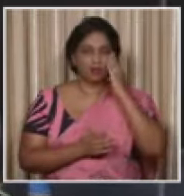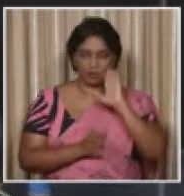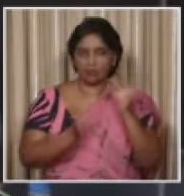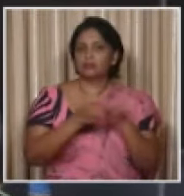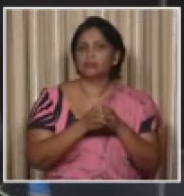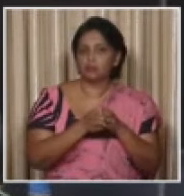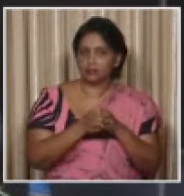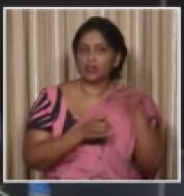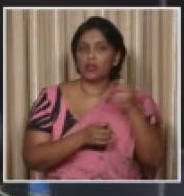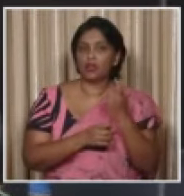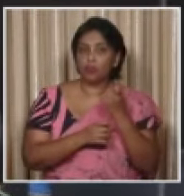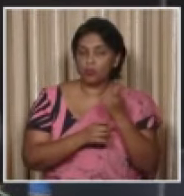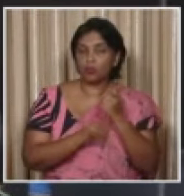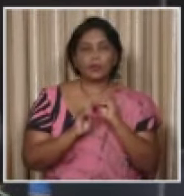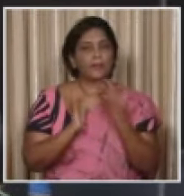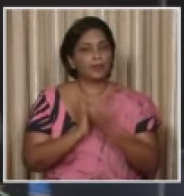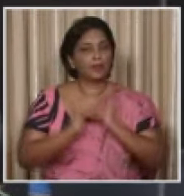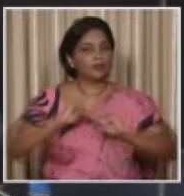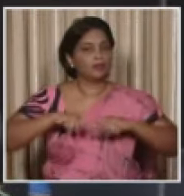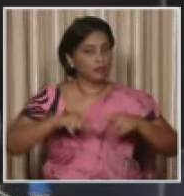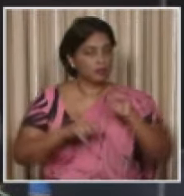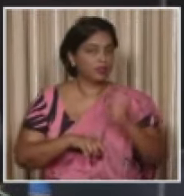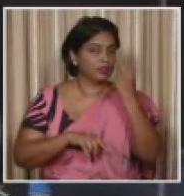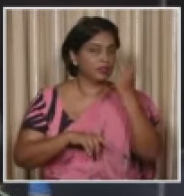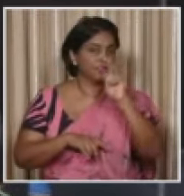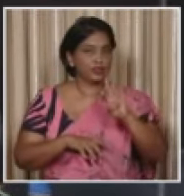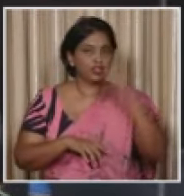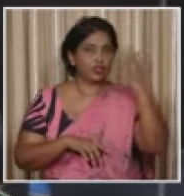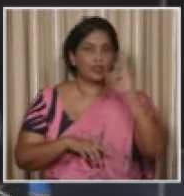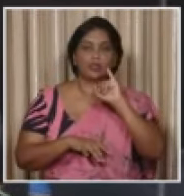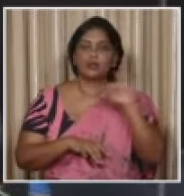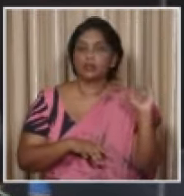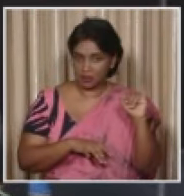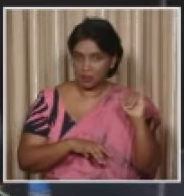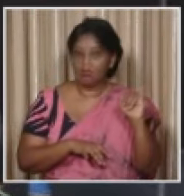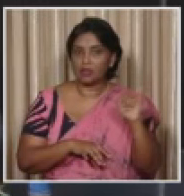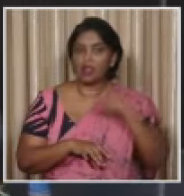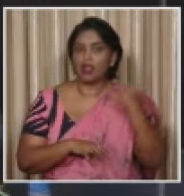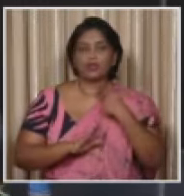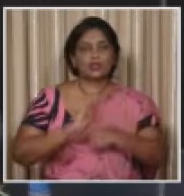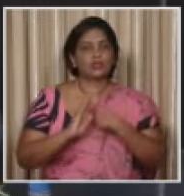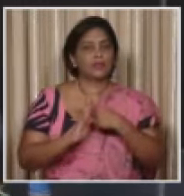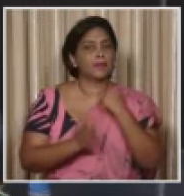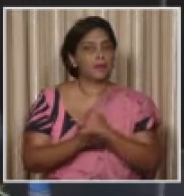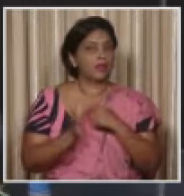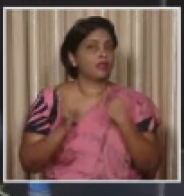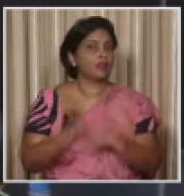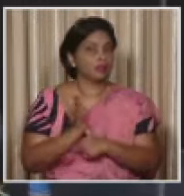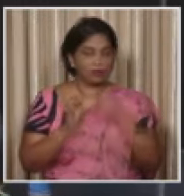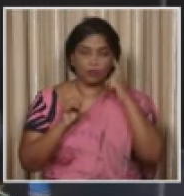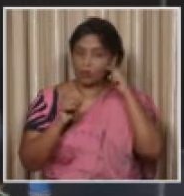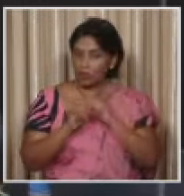ස්වාධීනත්වය මුදල් ප්‍රතිපත්ති ක්‍රියාත්මක කිරීමේදී 2023 අංක 16 නව ශ්‍රී ලංකා මහා බැංකු පනත